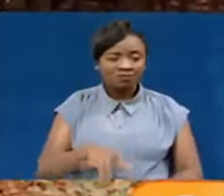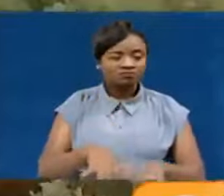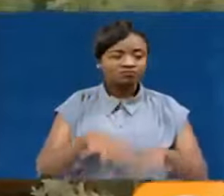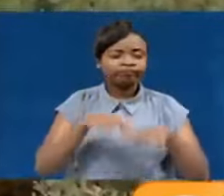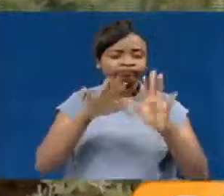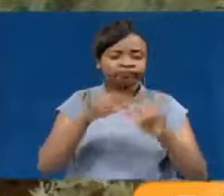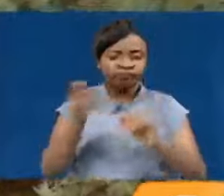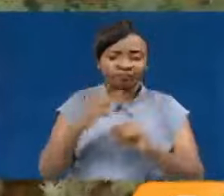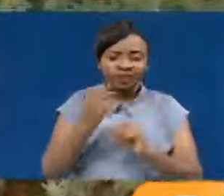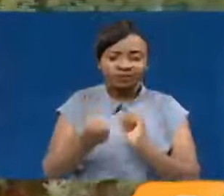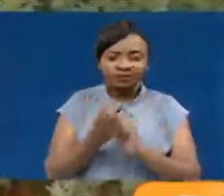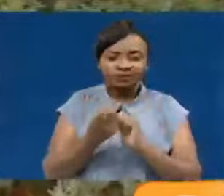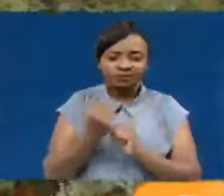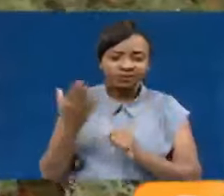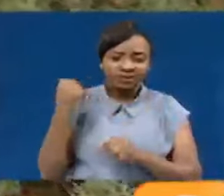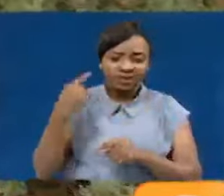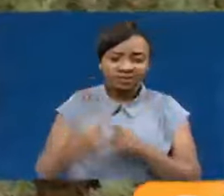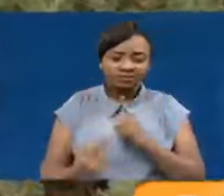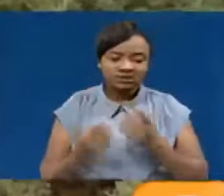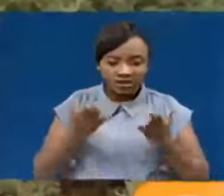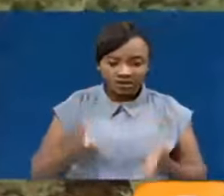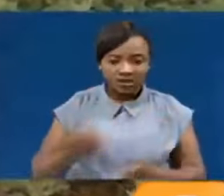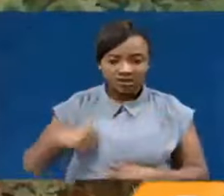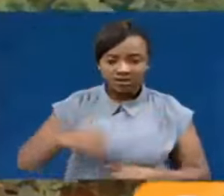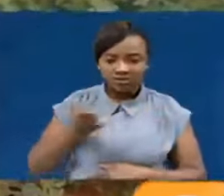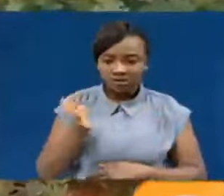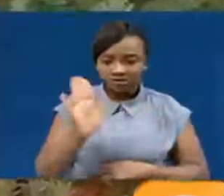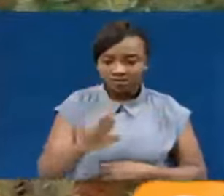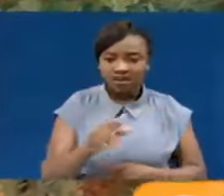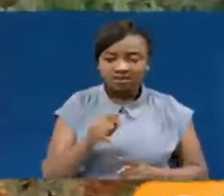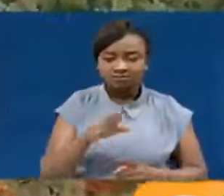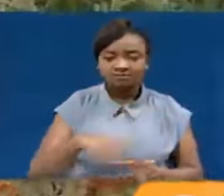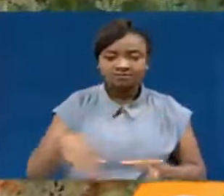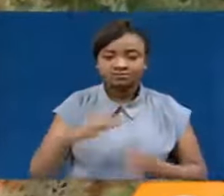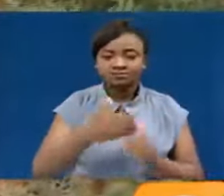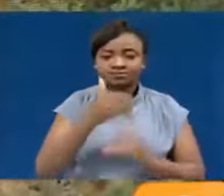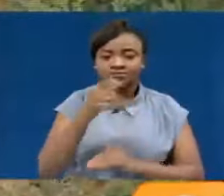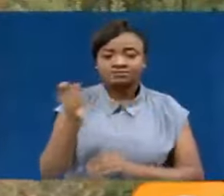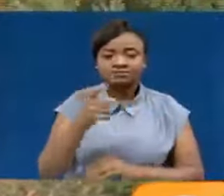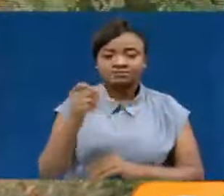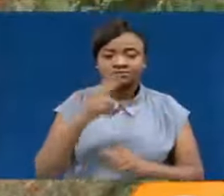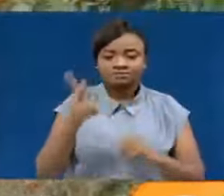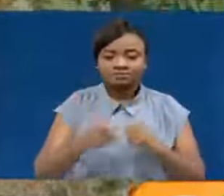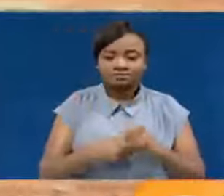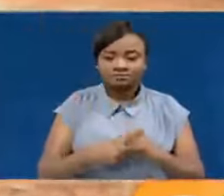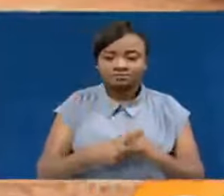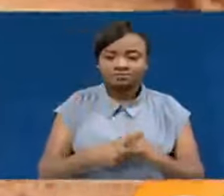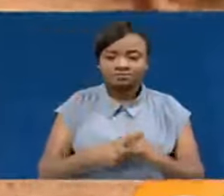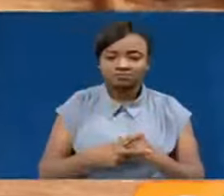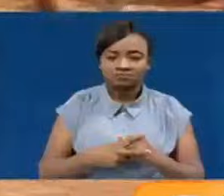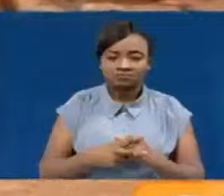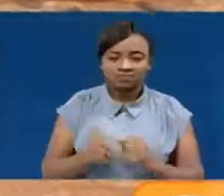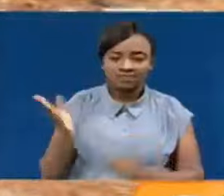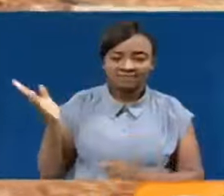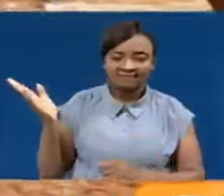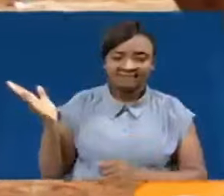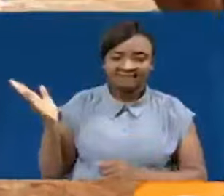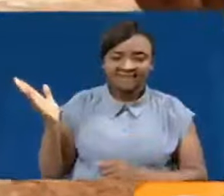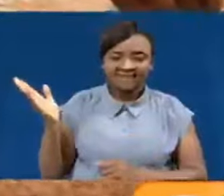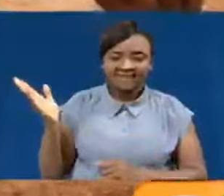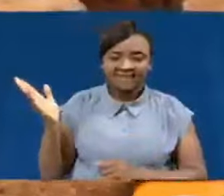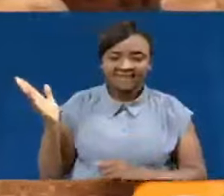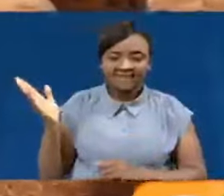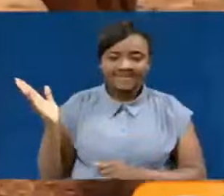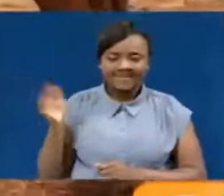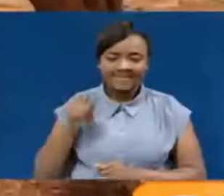jana. Kurejea kwetu katika eneo hili takriban miezi saba tangu janga hilo, na taswira ni tofauti.